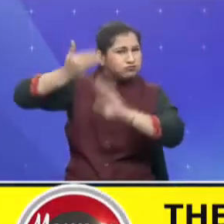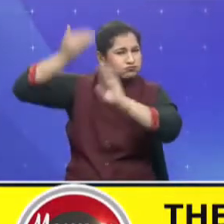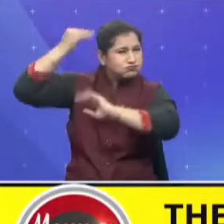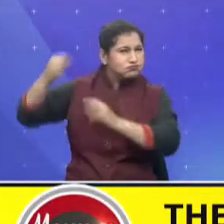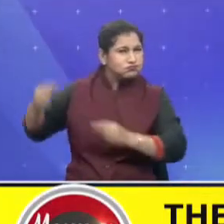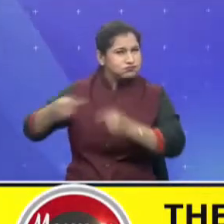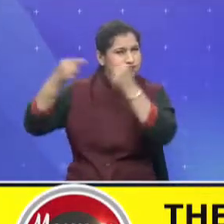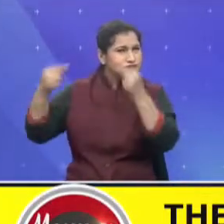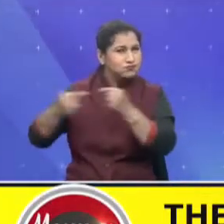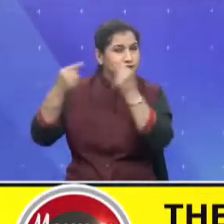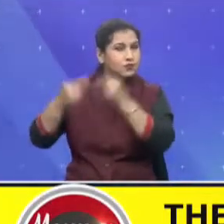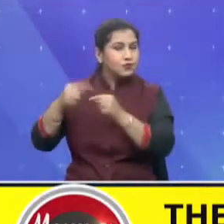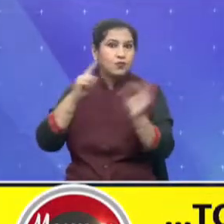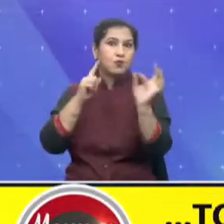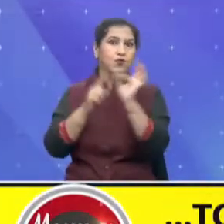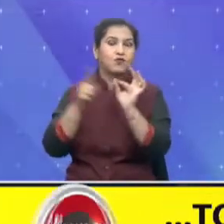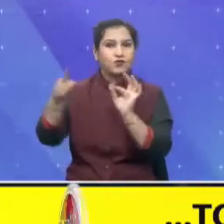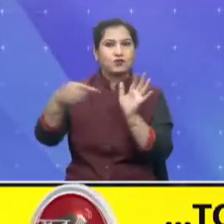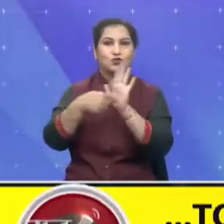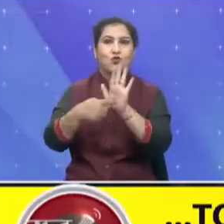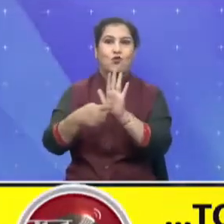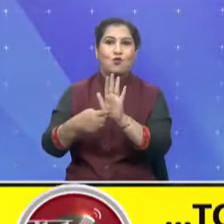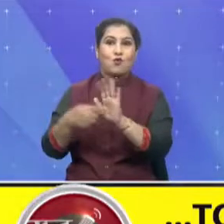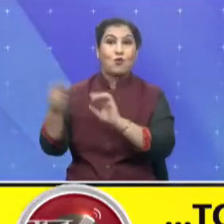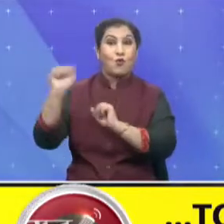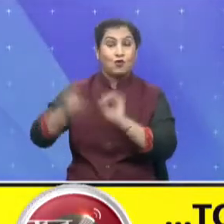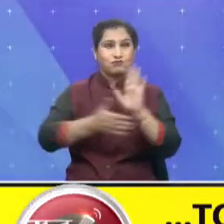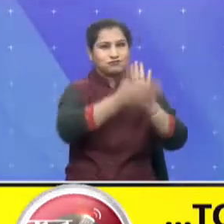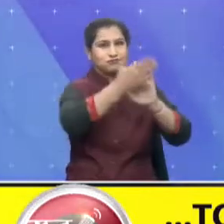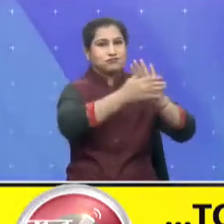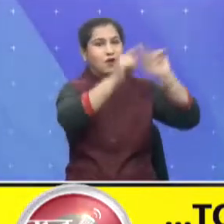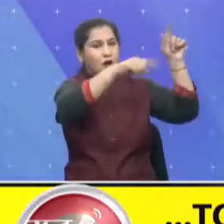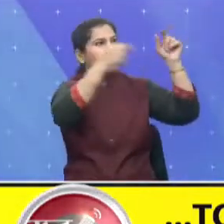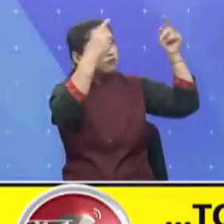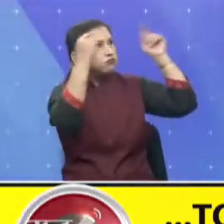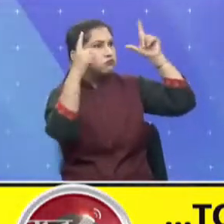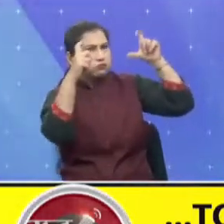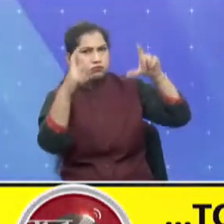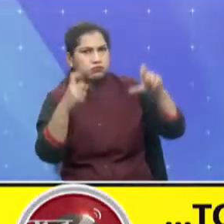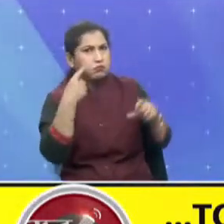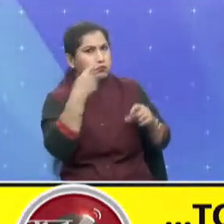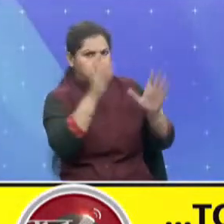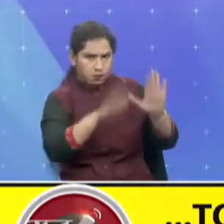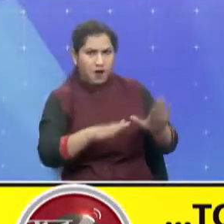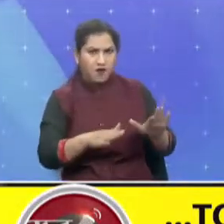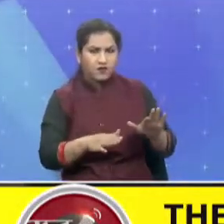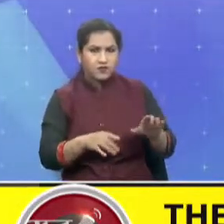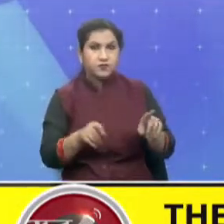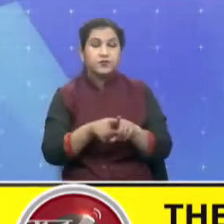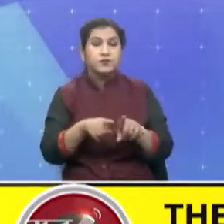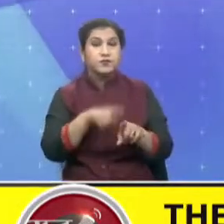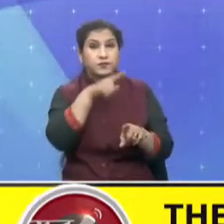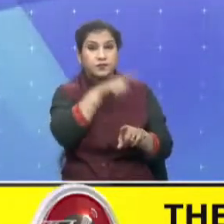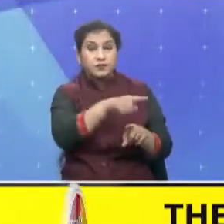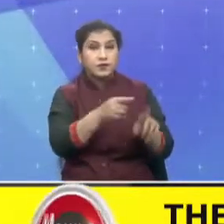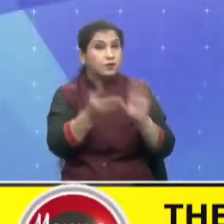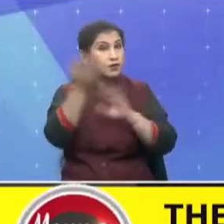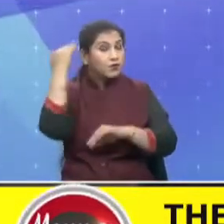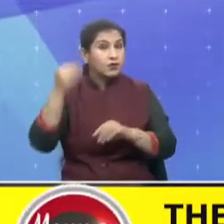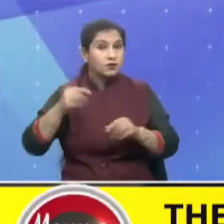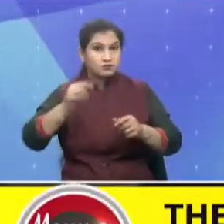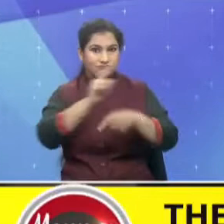की गवाही रेसिडेंसी की दीवारों पर आज भी नजर आती है। रेसिडेंसी में हुए ड्रोन शो